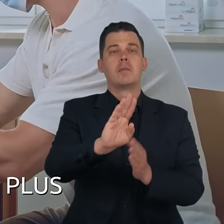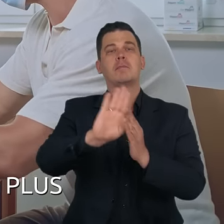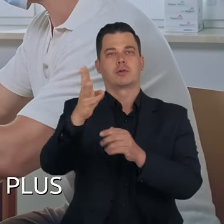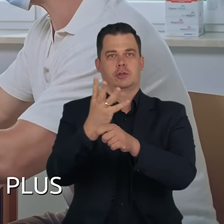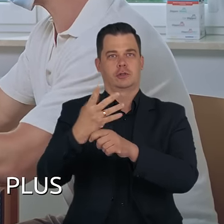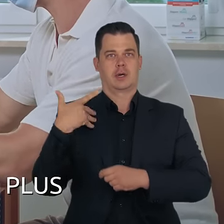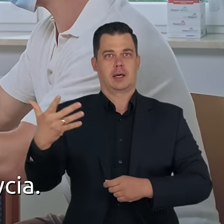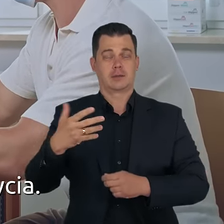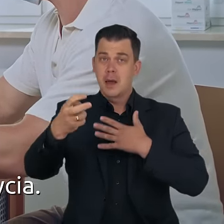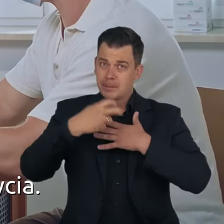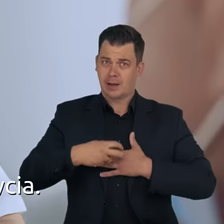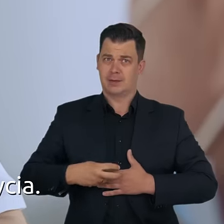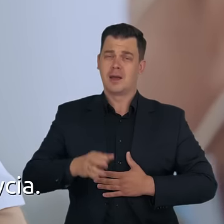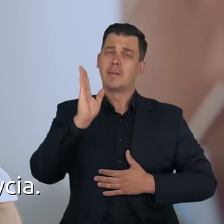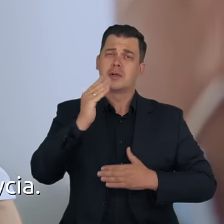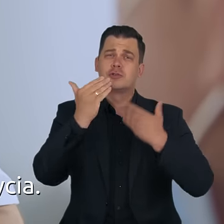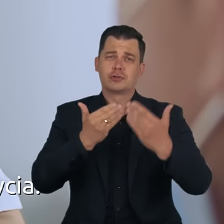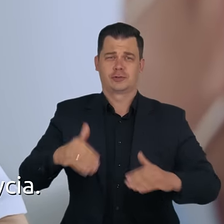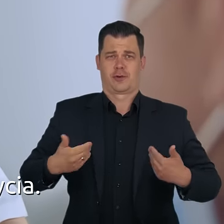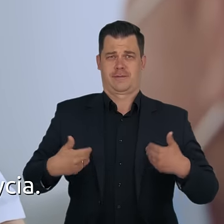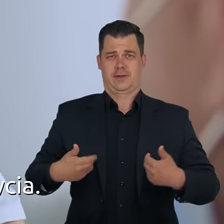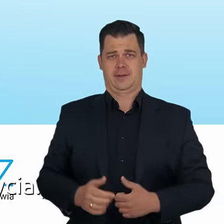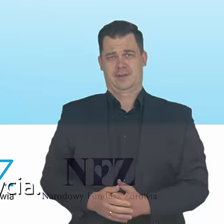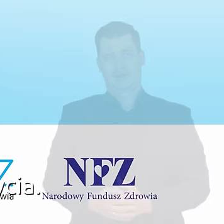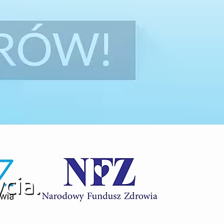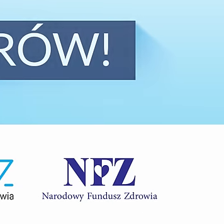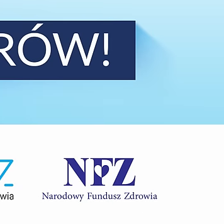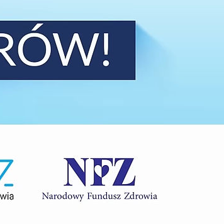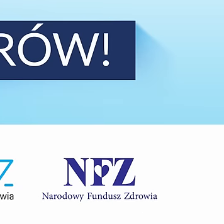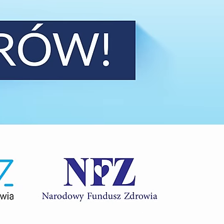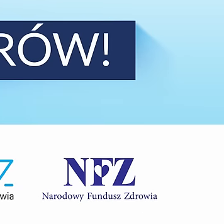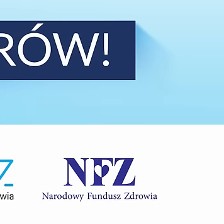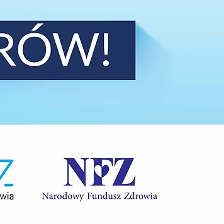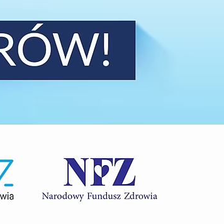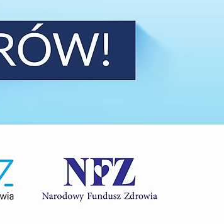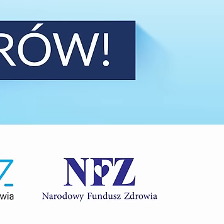Profilaktyka 40+ dla milionów Polaków od 40 roku życia. Badaj się i bądź zdrów!